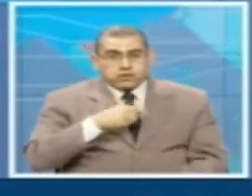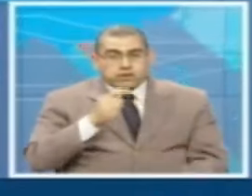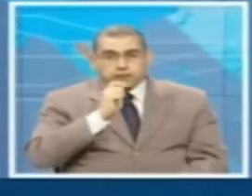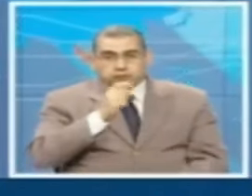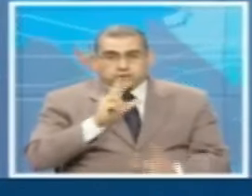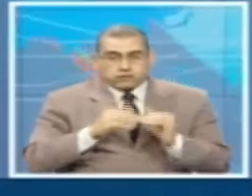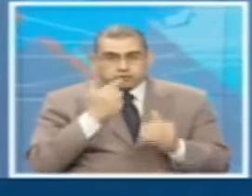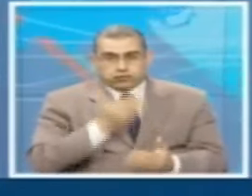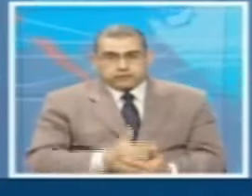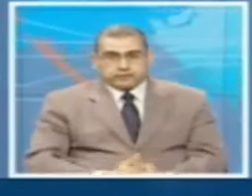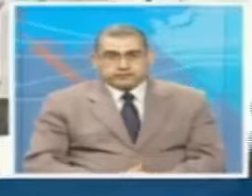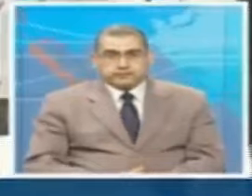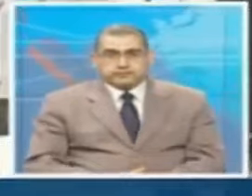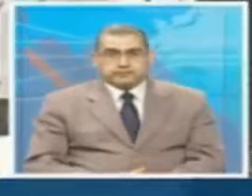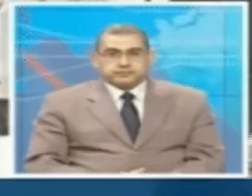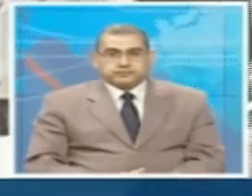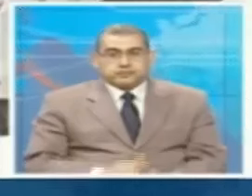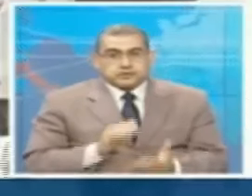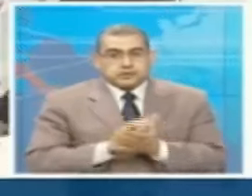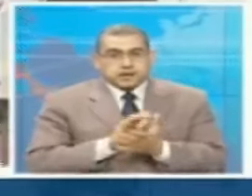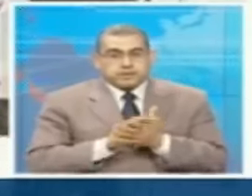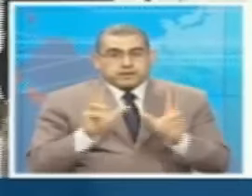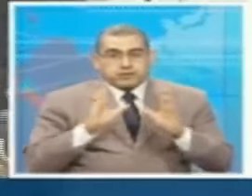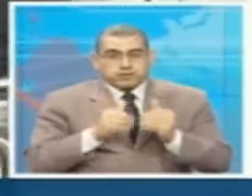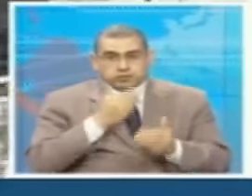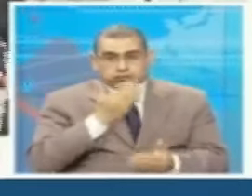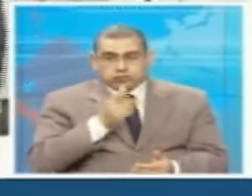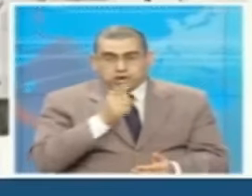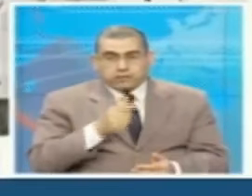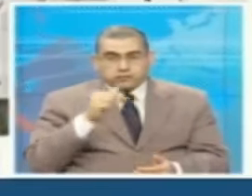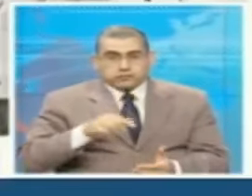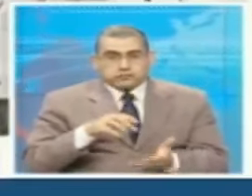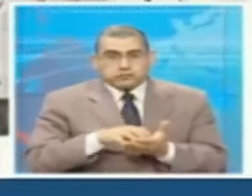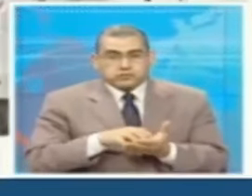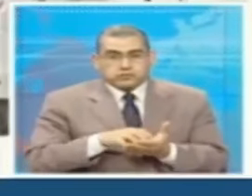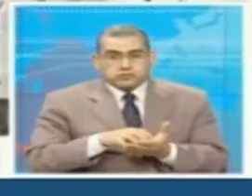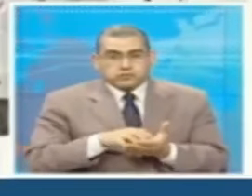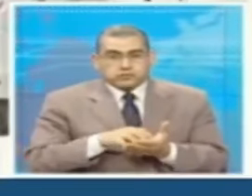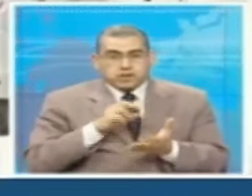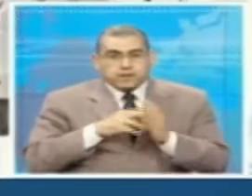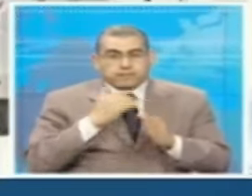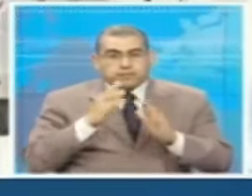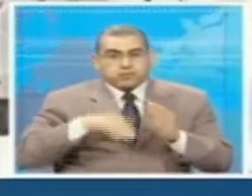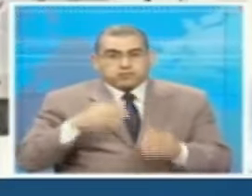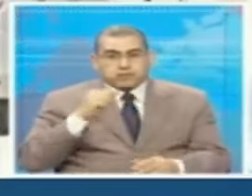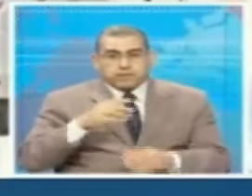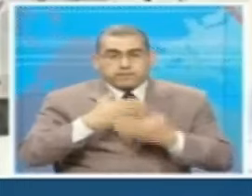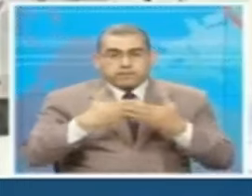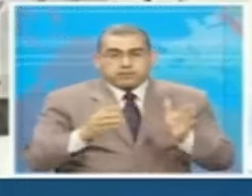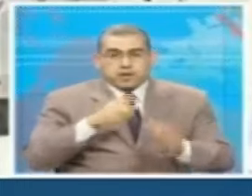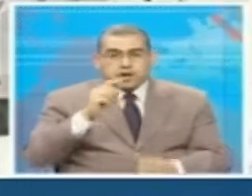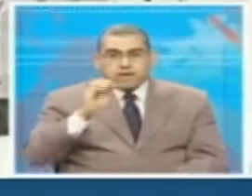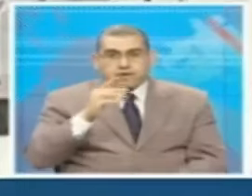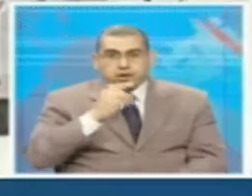عبد الصبور. زملائي في الاستديو، مشاهدينا الكرام، مشاهدي تلفزيون مصر، تحياتي من هنا من معبر رفح